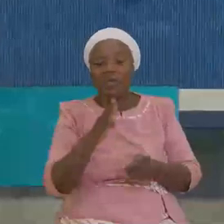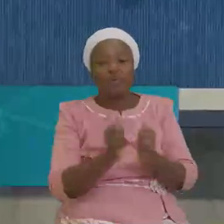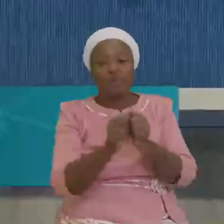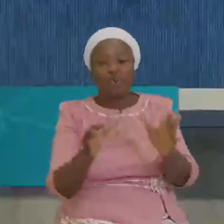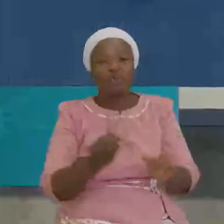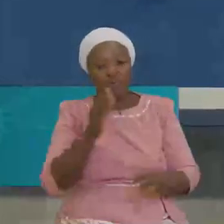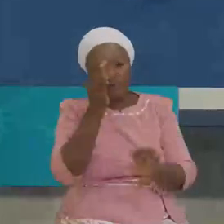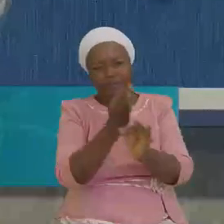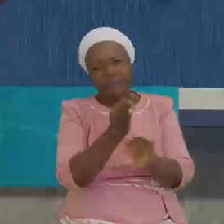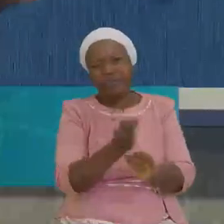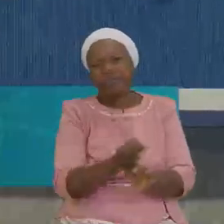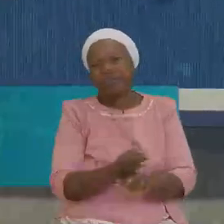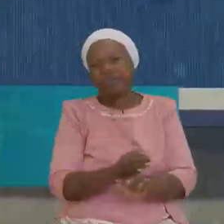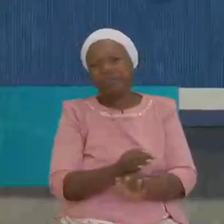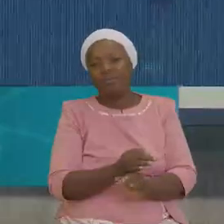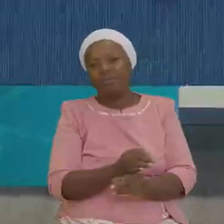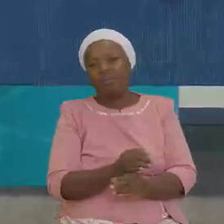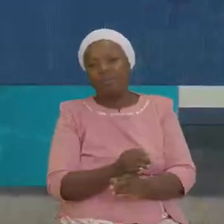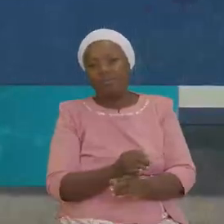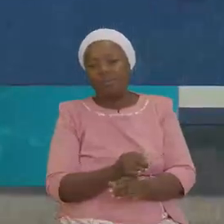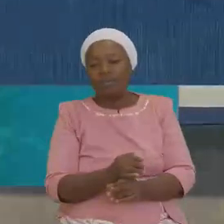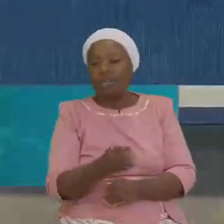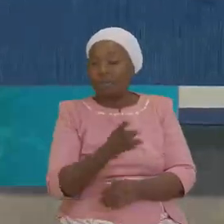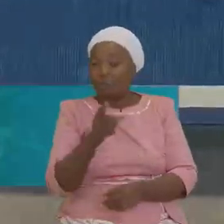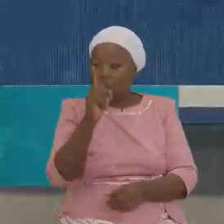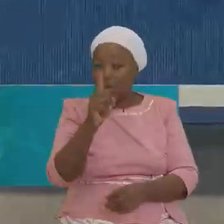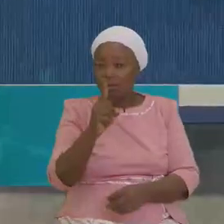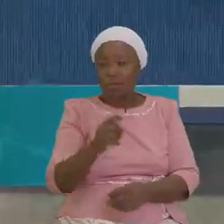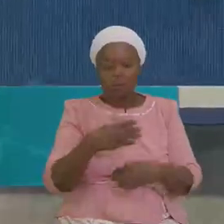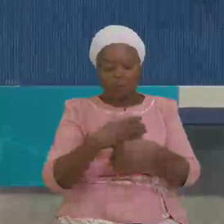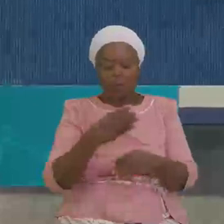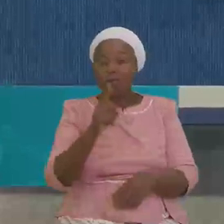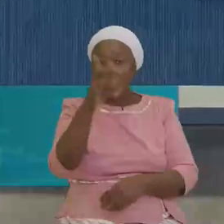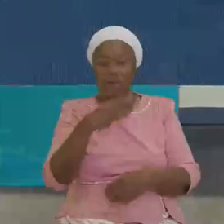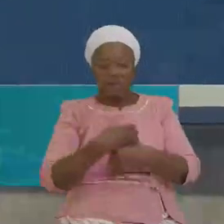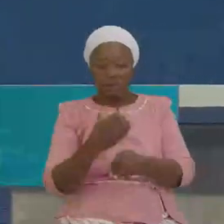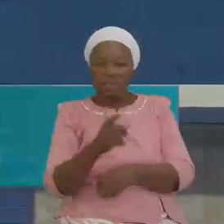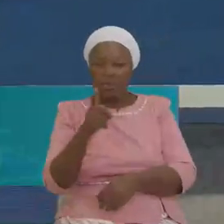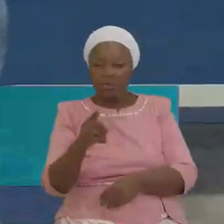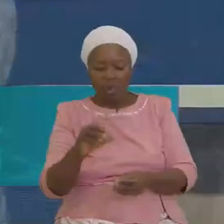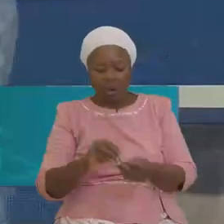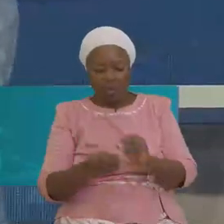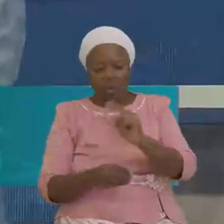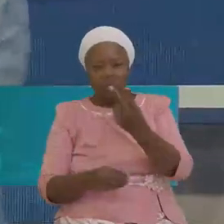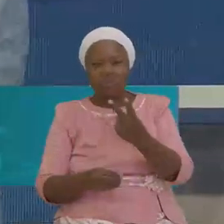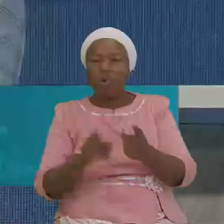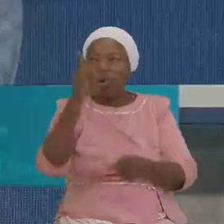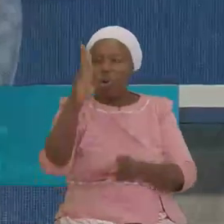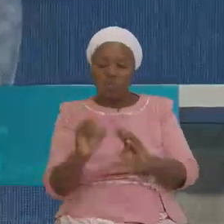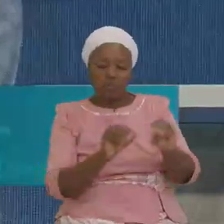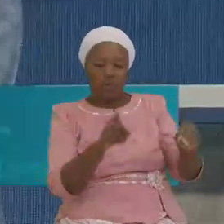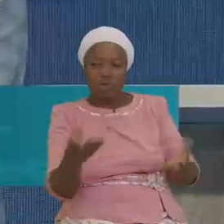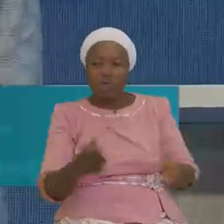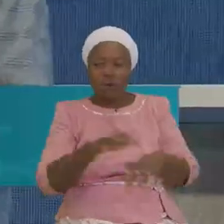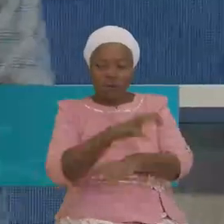Il n'y a personne qui ait raison d'être sans foi. Une fois que Dieu vous